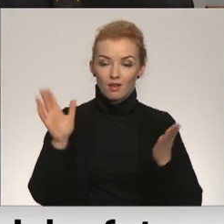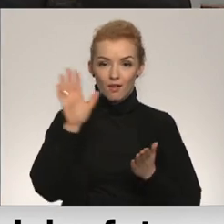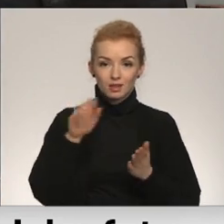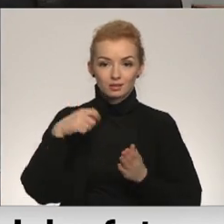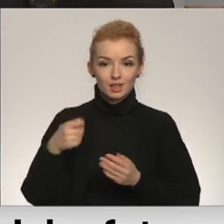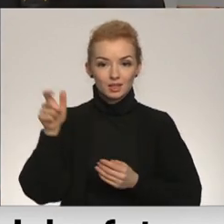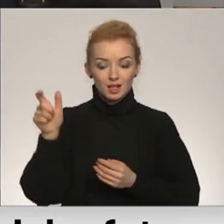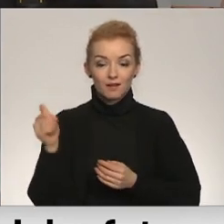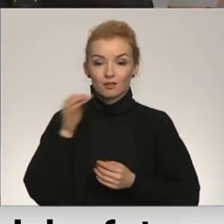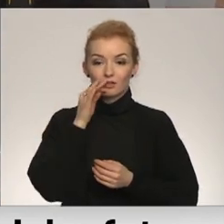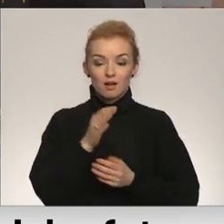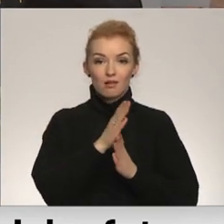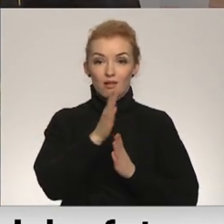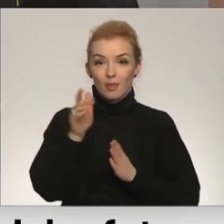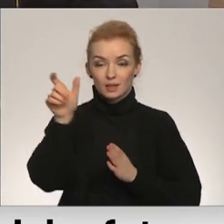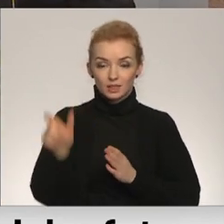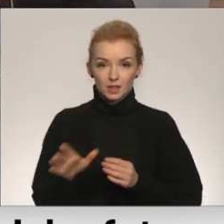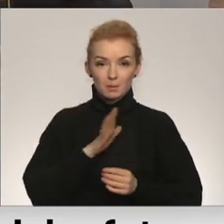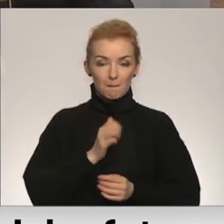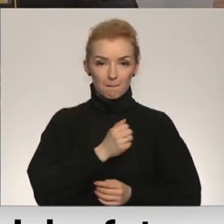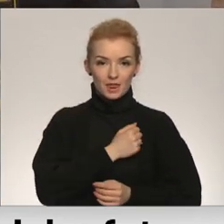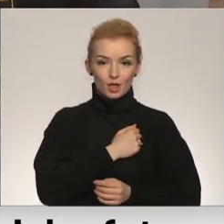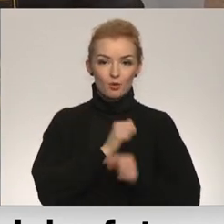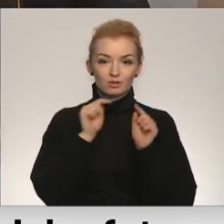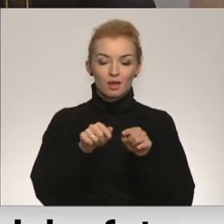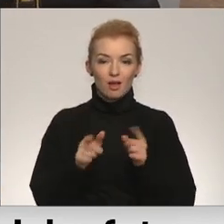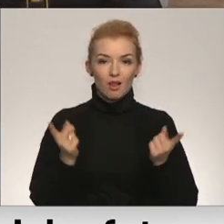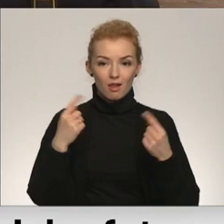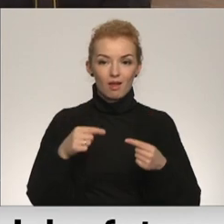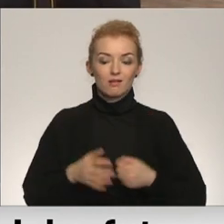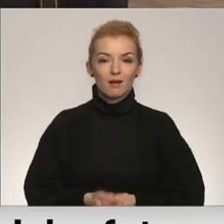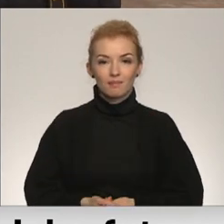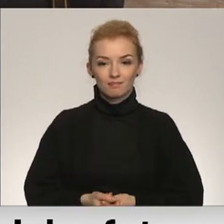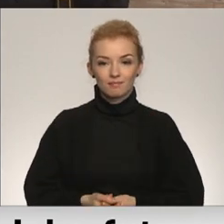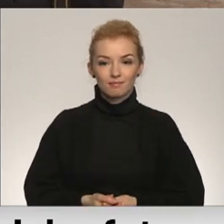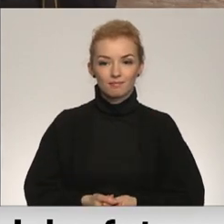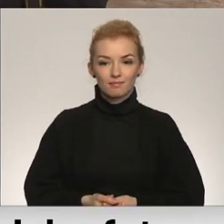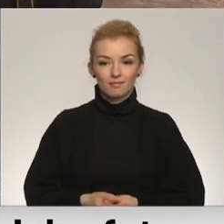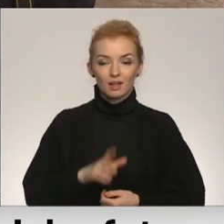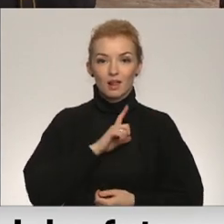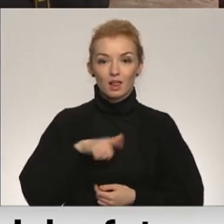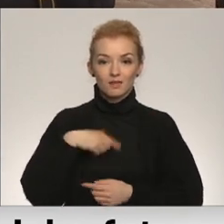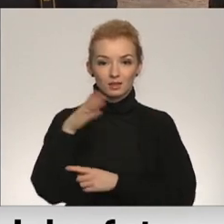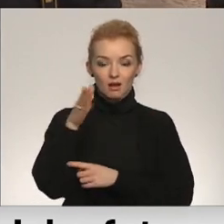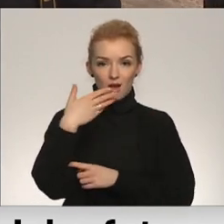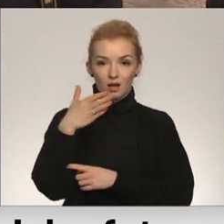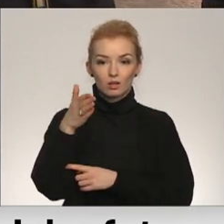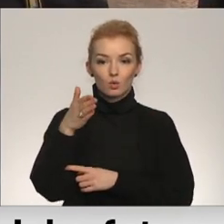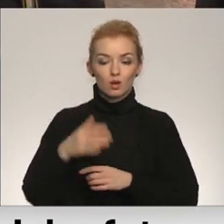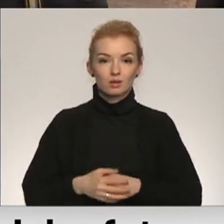bija patriots, tajā laikā nešaubīgi. Latvijas karoks